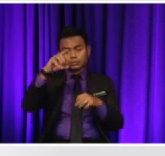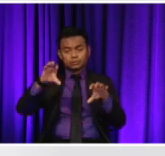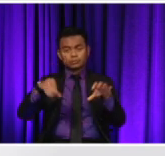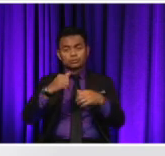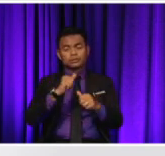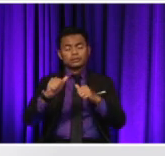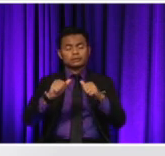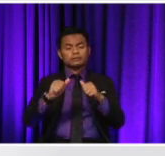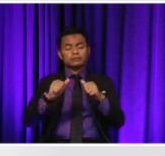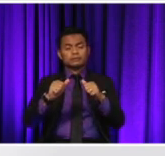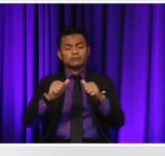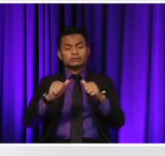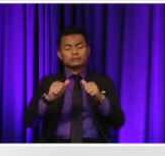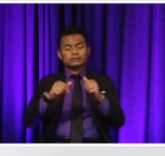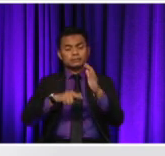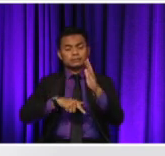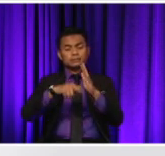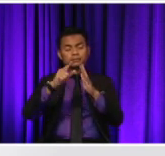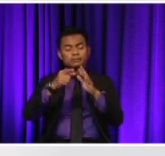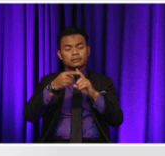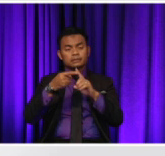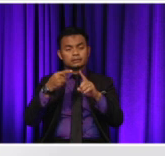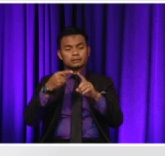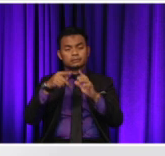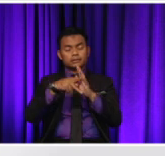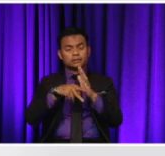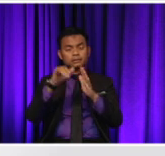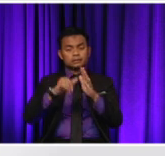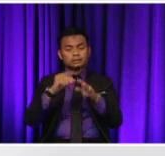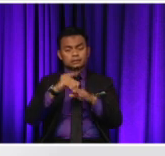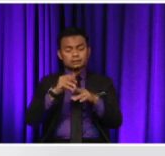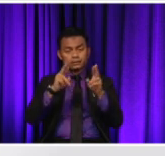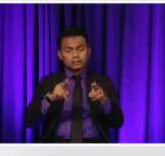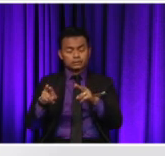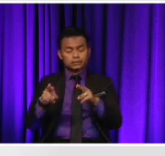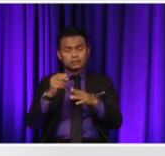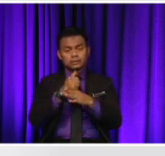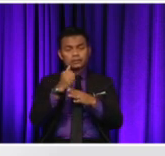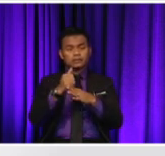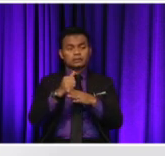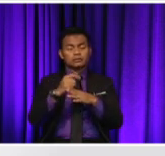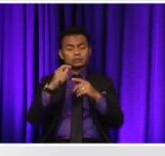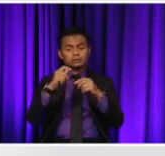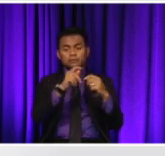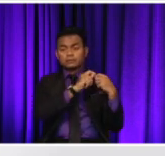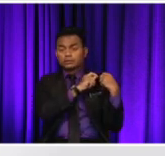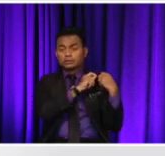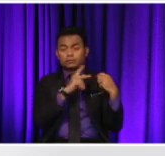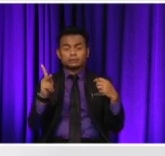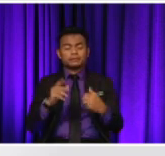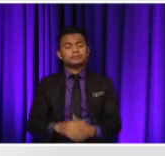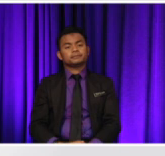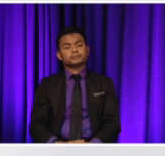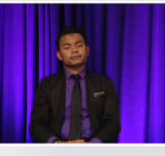melebihi yang telah dirancang atau dipertanggungjawabkan kepadanya ada banyak lagi